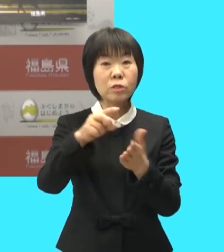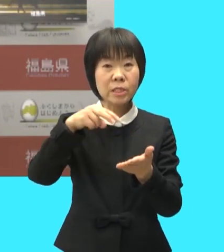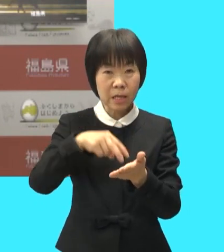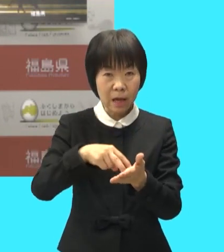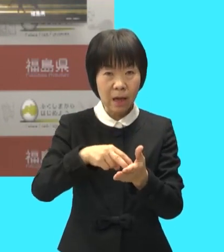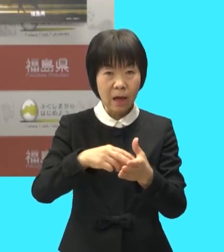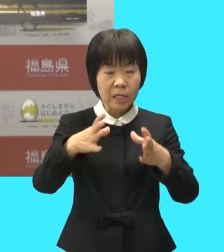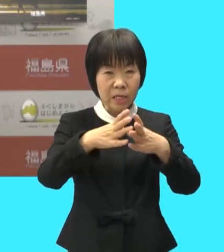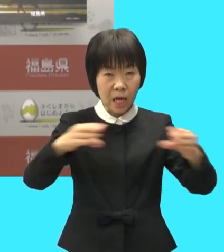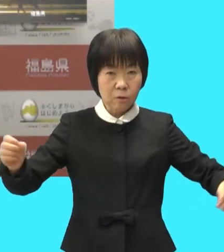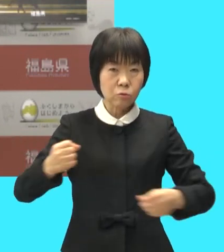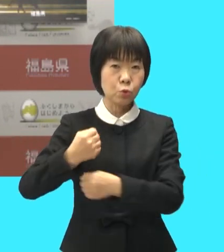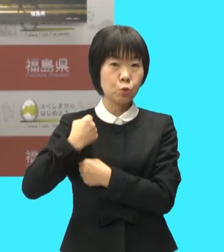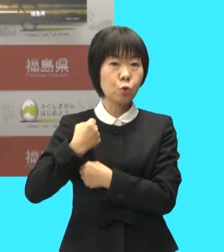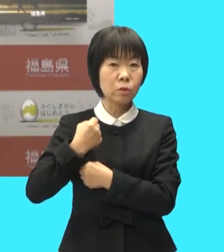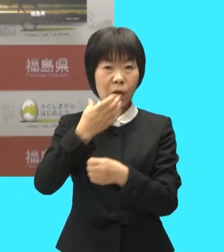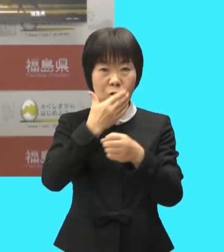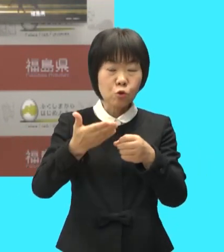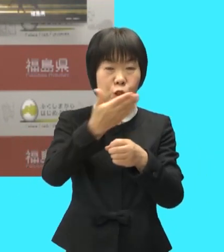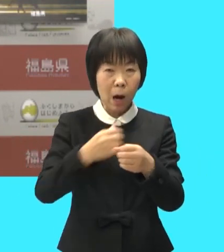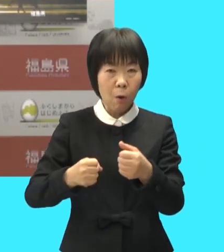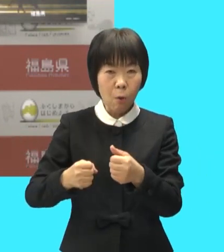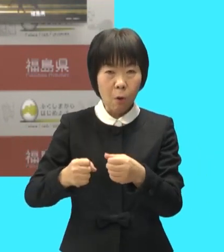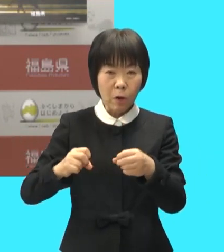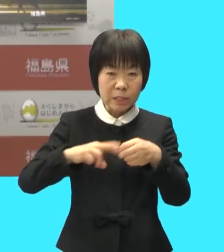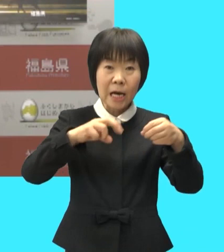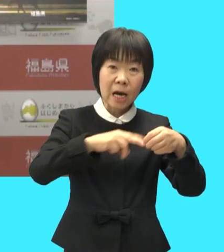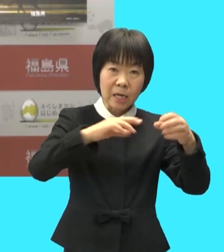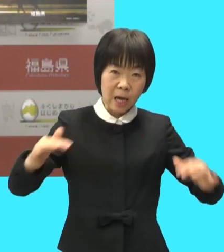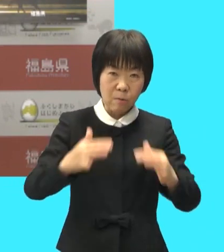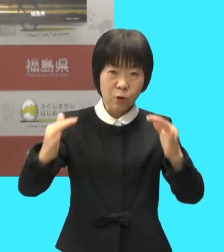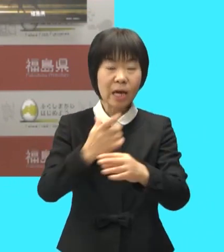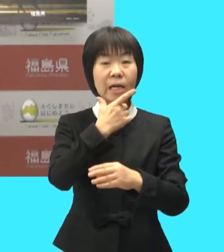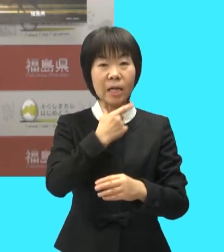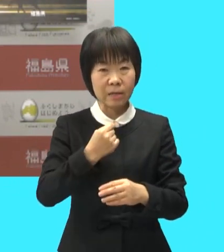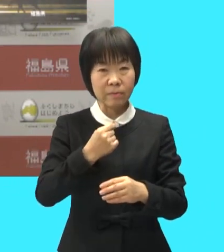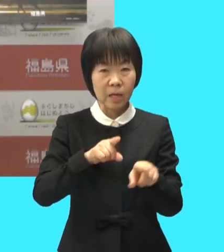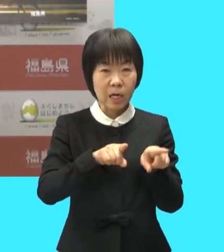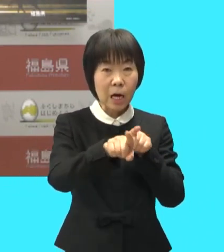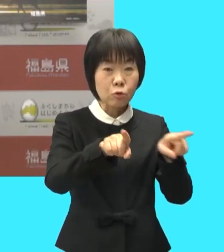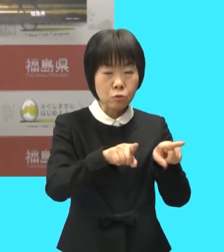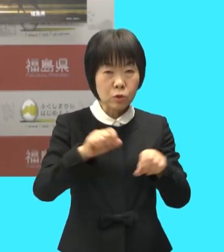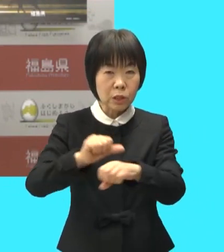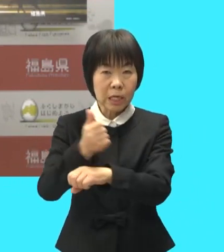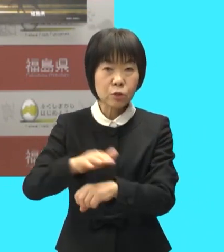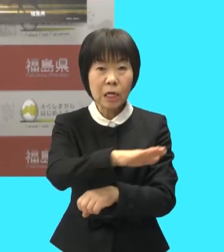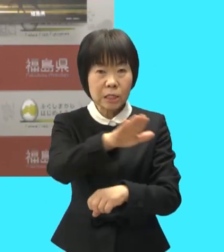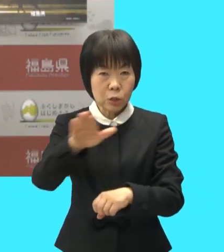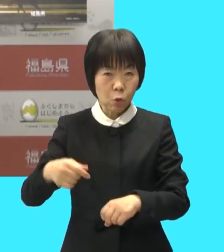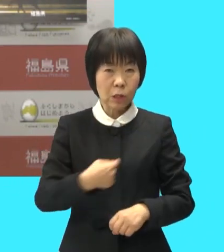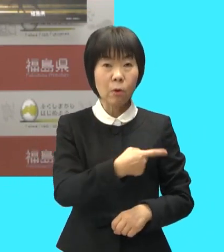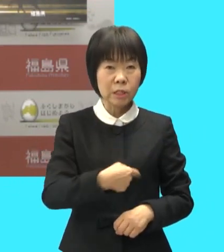国制覇をして福島をサッカーで盛り上げたい。監督や選手たちのこういった気持